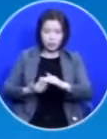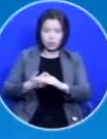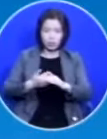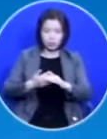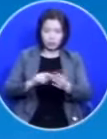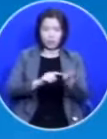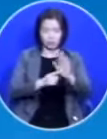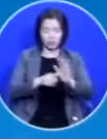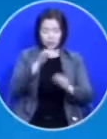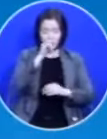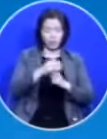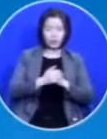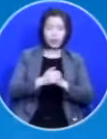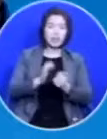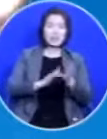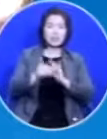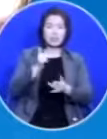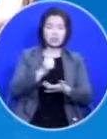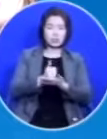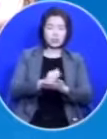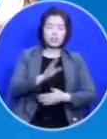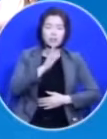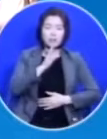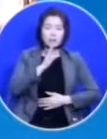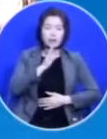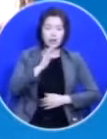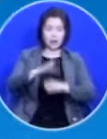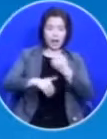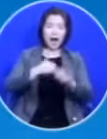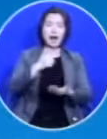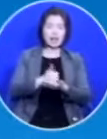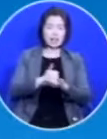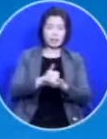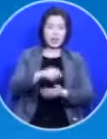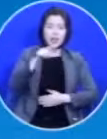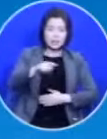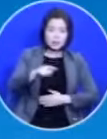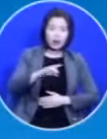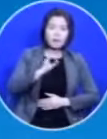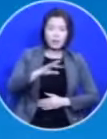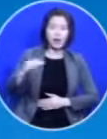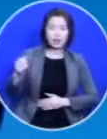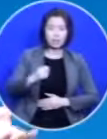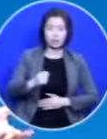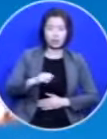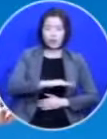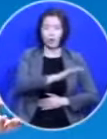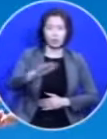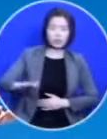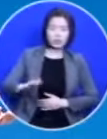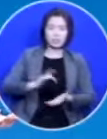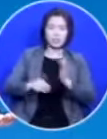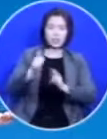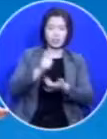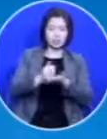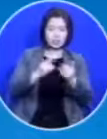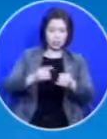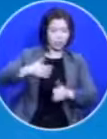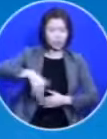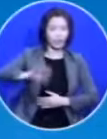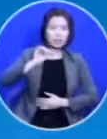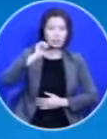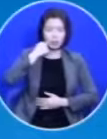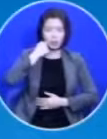대제사장이신 예수님은 참 하나님이세요 그것만 가지고는 우리는 예수님께 나아갈 수도 없습니다